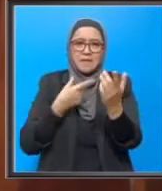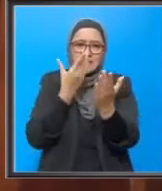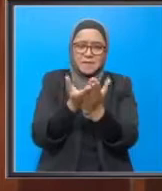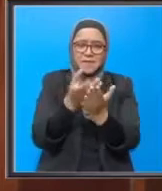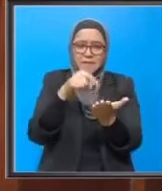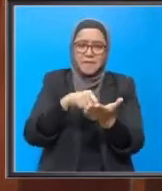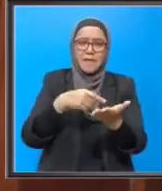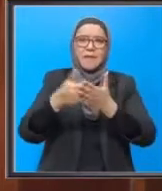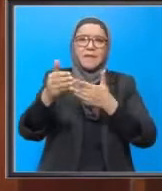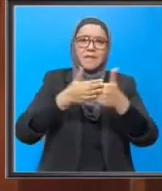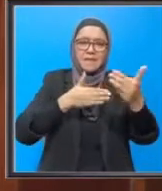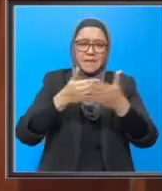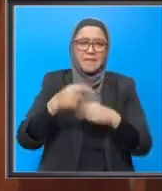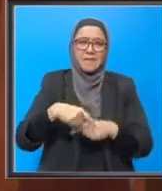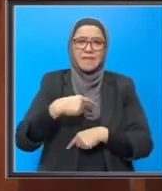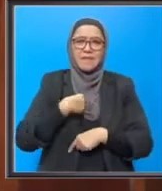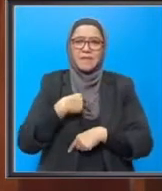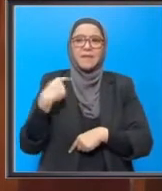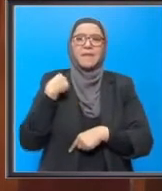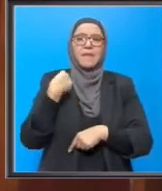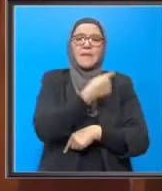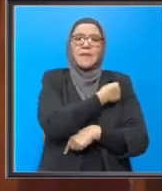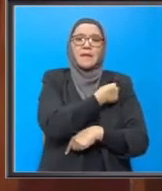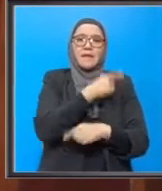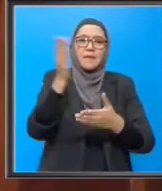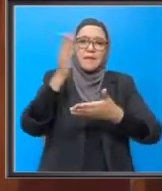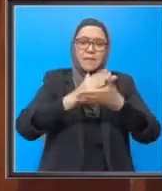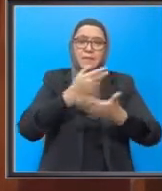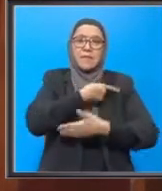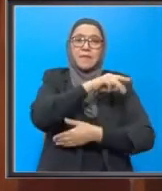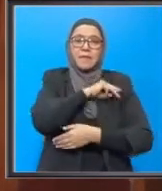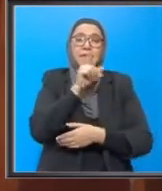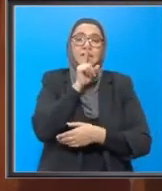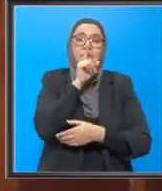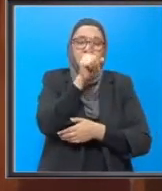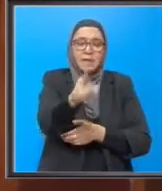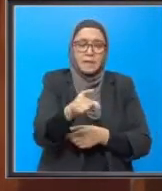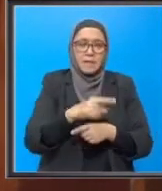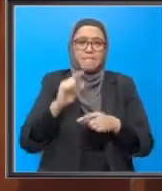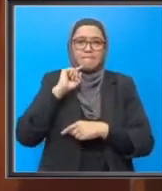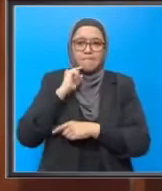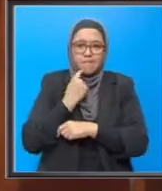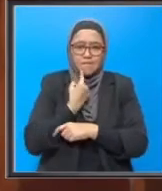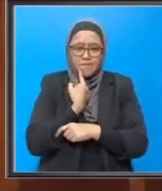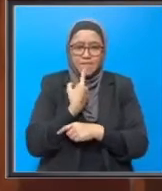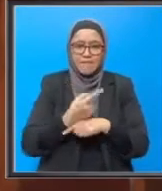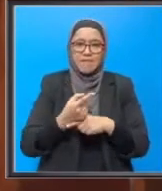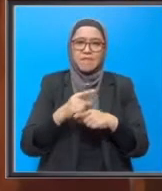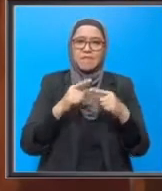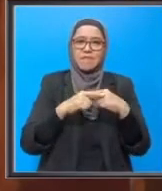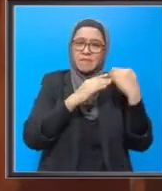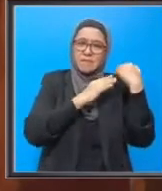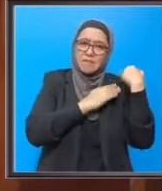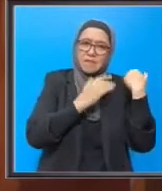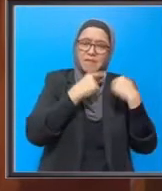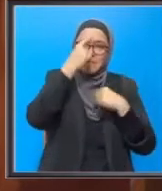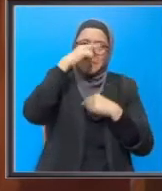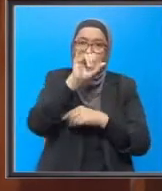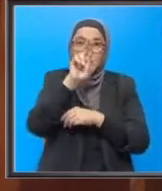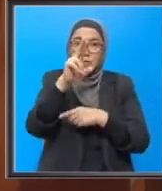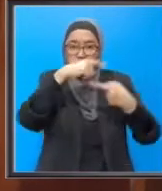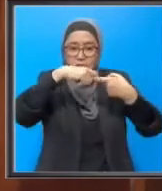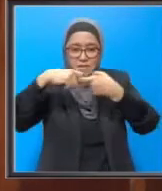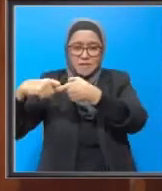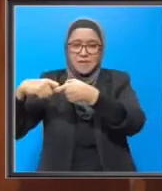Jadi apapun kita di pihak Kementerian sentiasa mengambil berat tentang isu berkaitannya kebajikan atau kamu